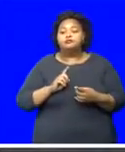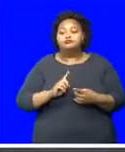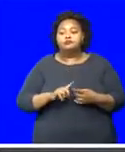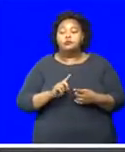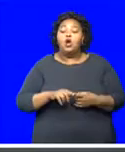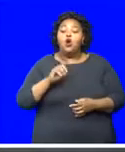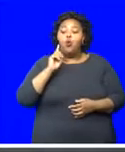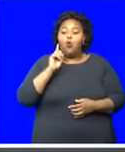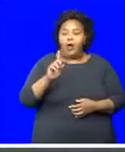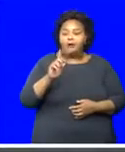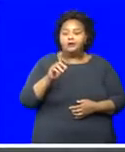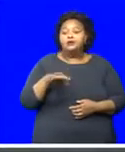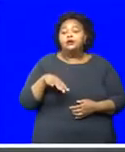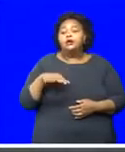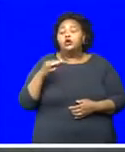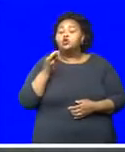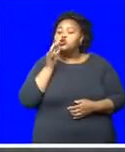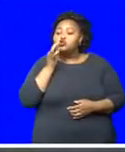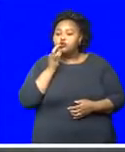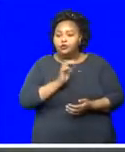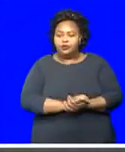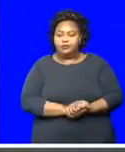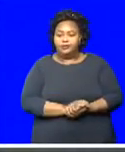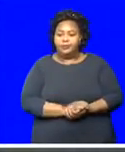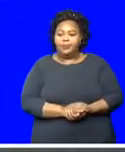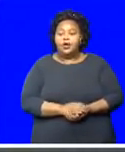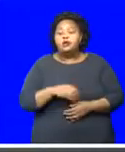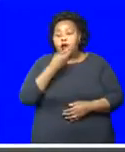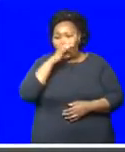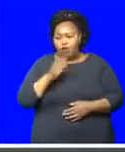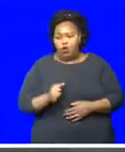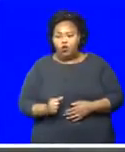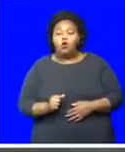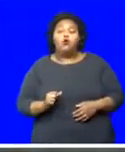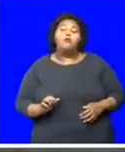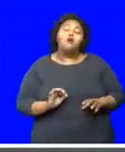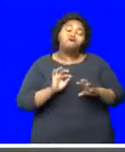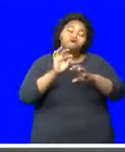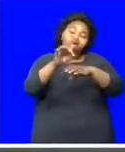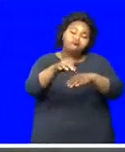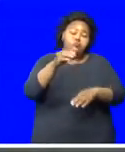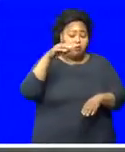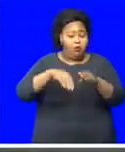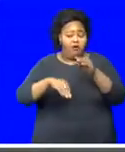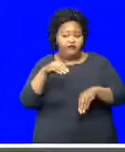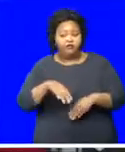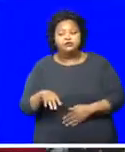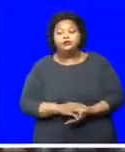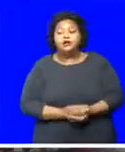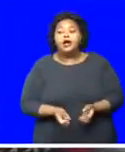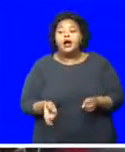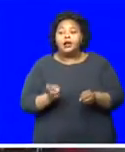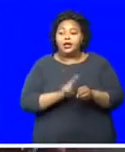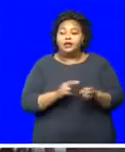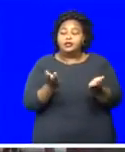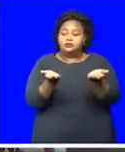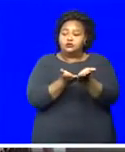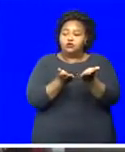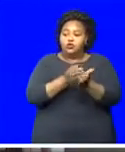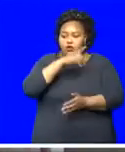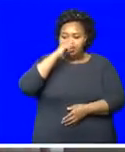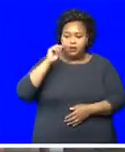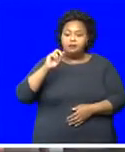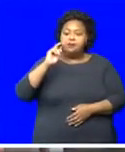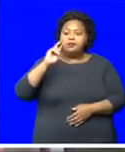bantu labadzalana ezihamba ngelubhokosa lokati lombala nanaso besikhona kute uvota. Nasesikoleni-ke esikhanza abantu noma bebangasibo